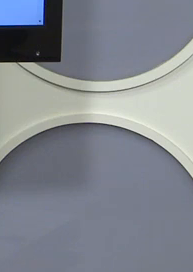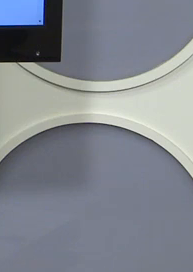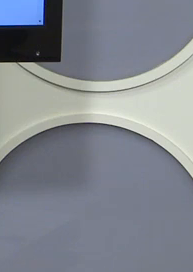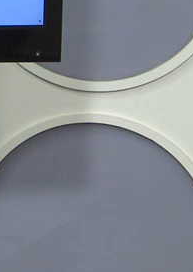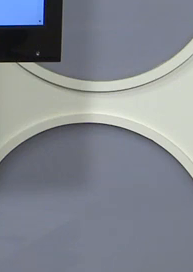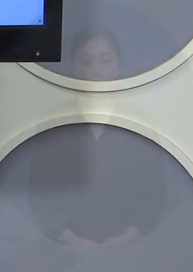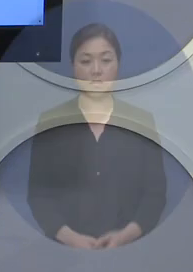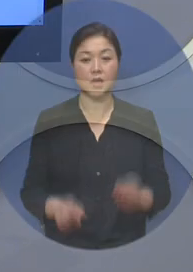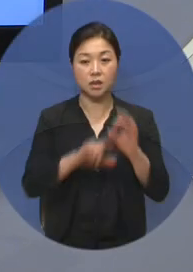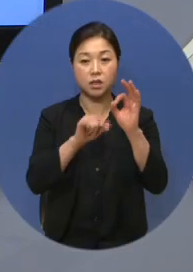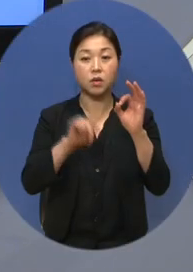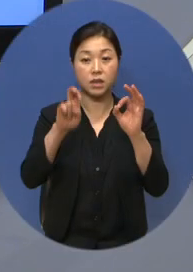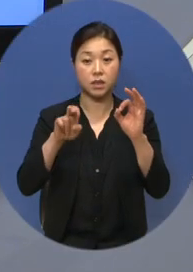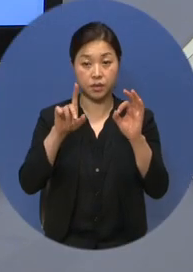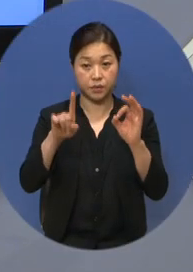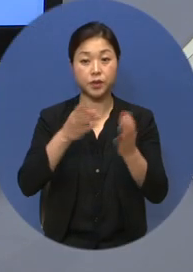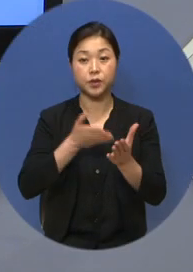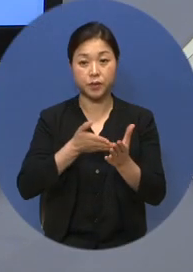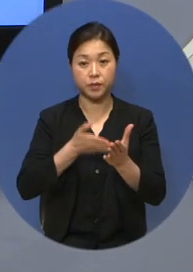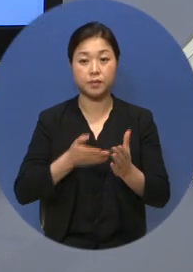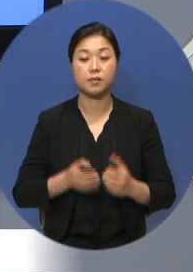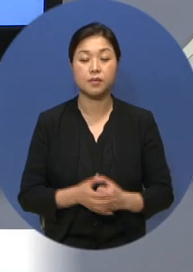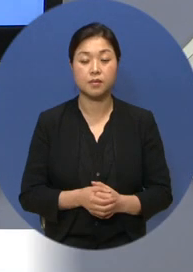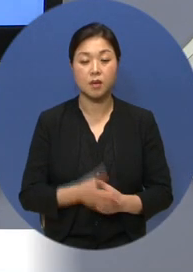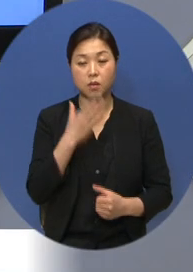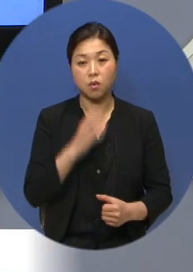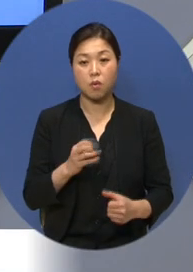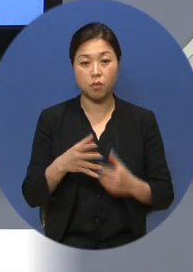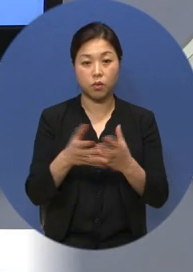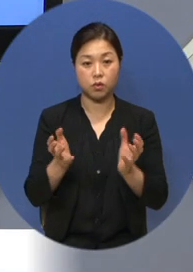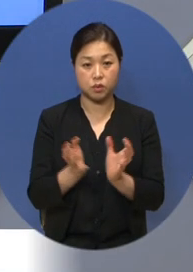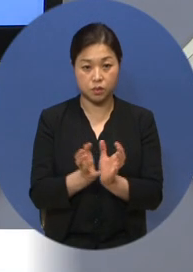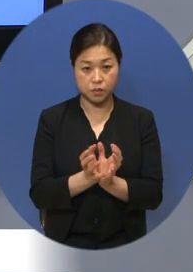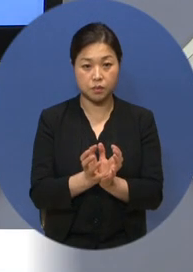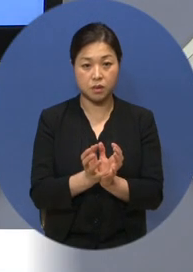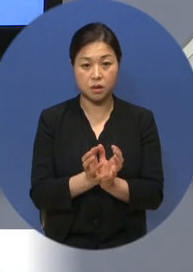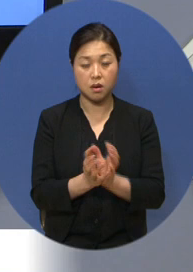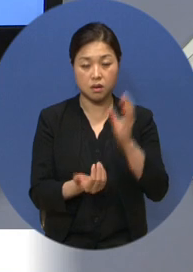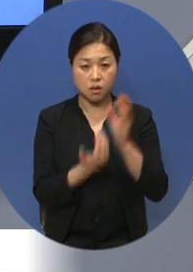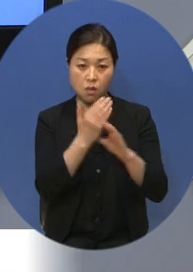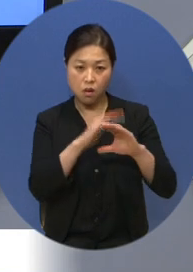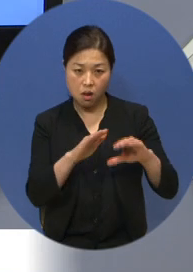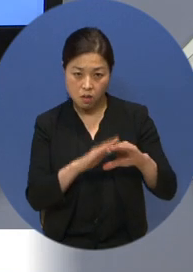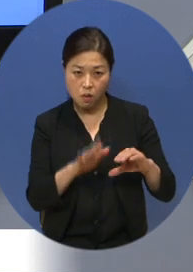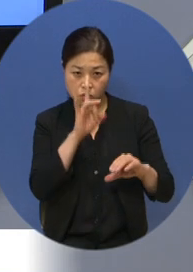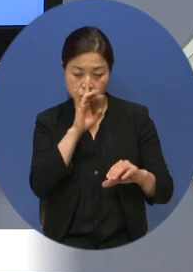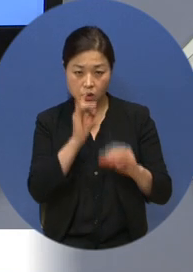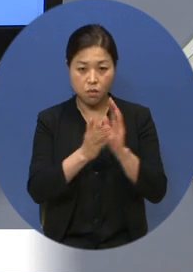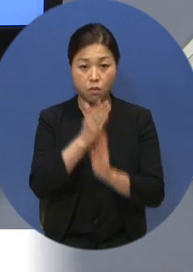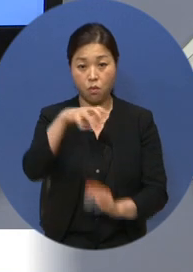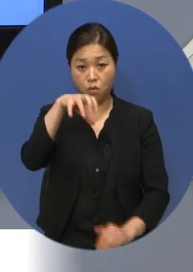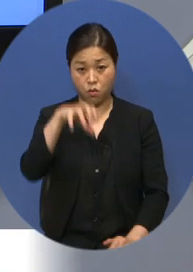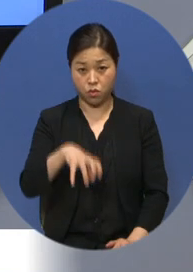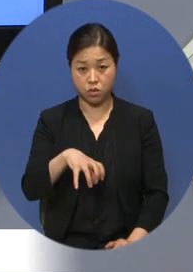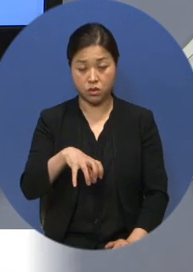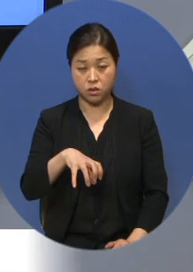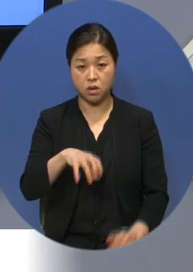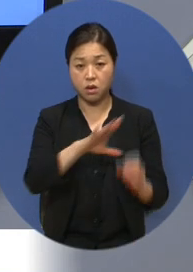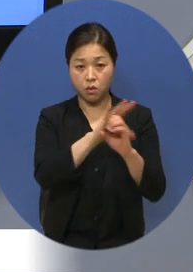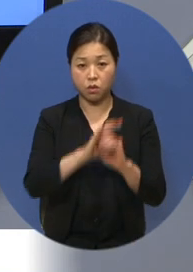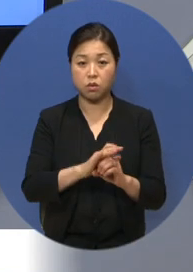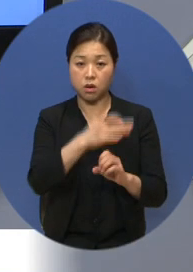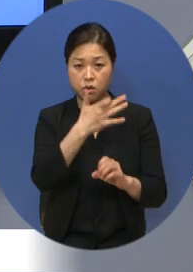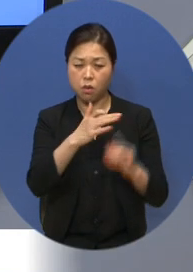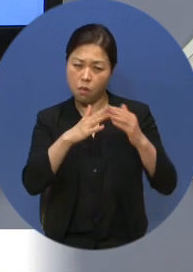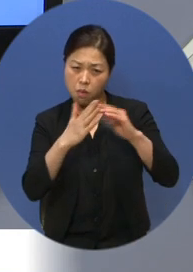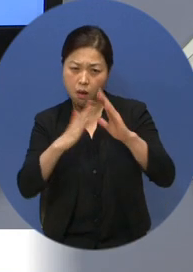10월 21일 만 많아졌습니다 보건복지부 중앙 사고 수습 본부가 콜은 알고 위기가 고 긴급 생계지원 에